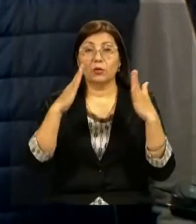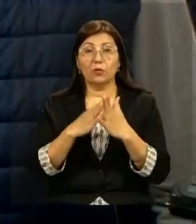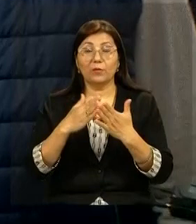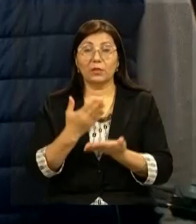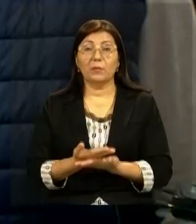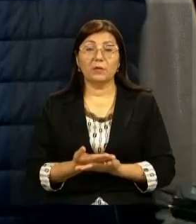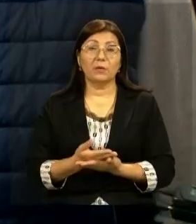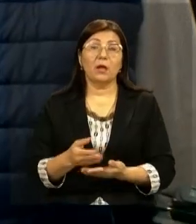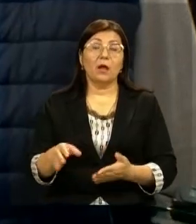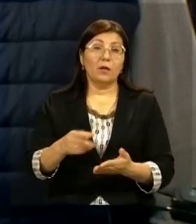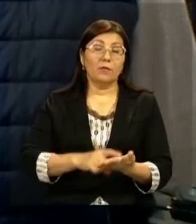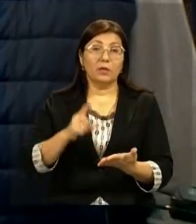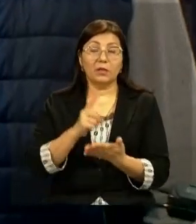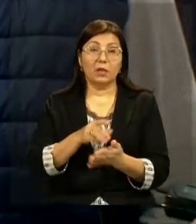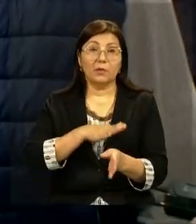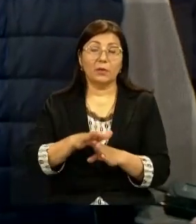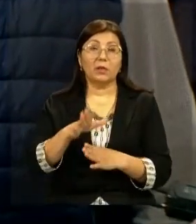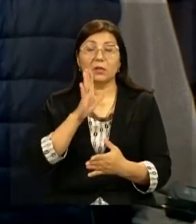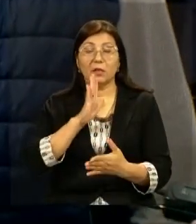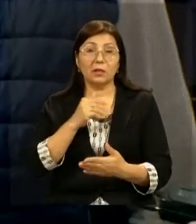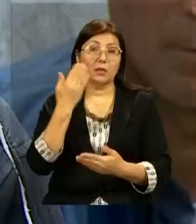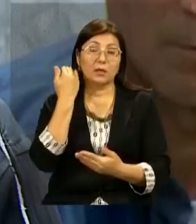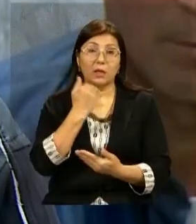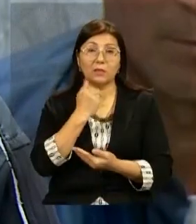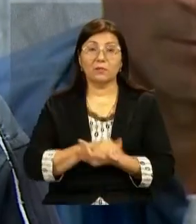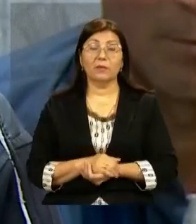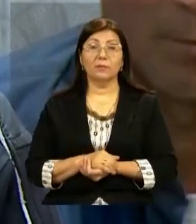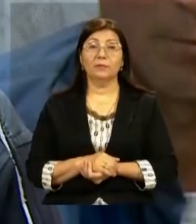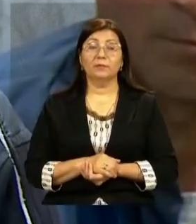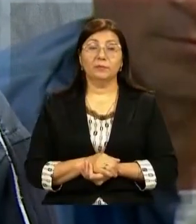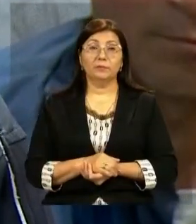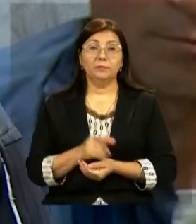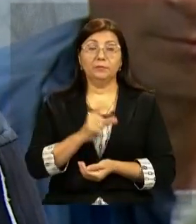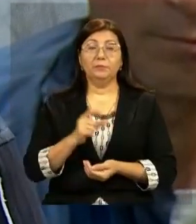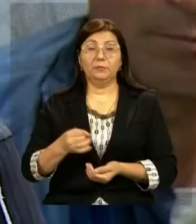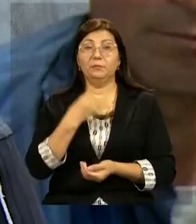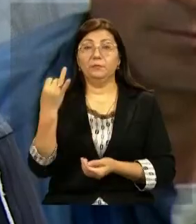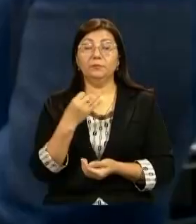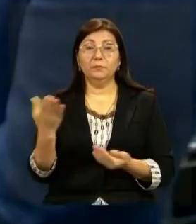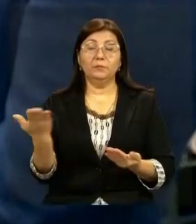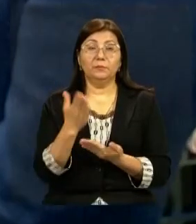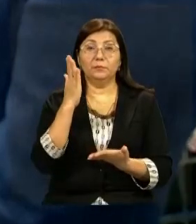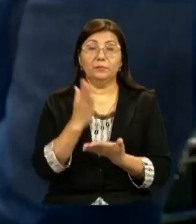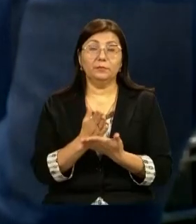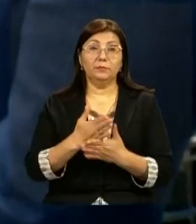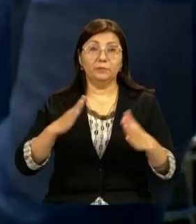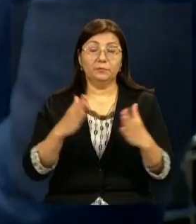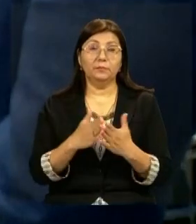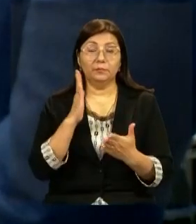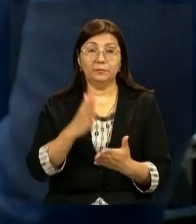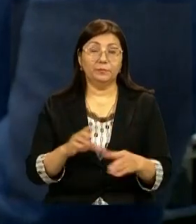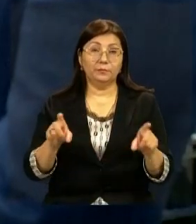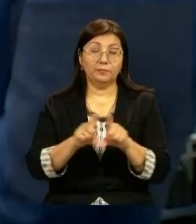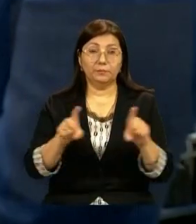наводнений. Мы должны выполнить поставленную задачу своевременно и качественно. На встрече с акимом жители интересовались, каким будет жилье, будет ли рядом находиться